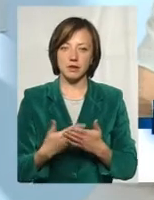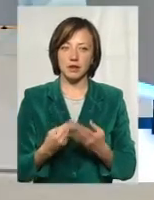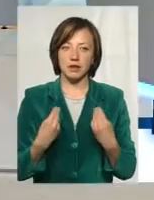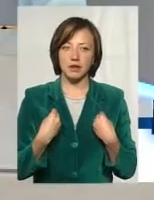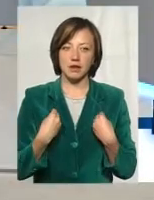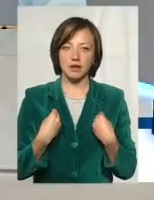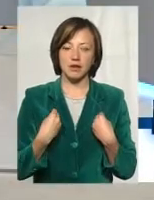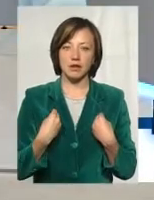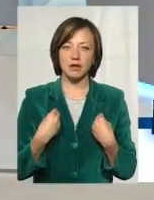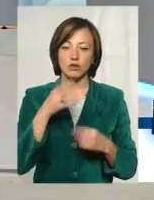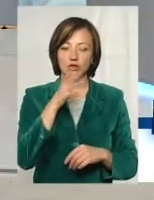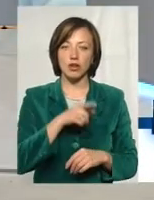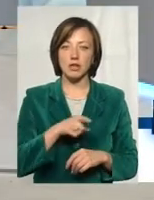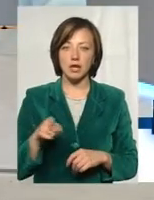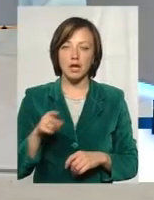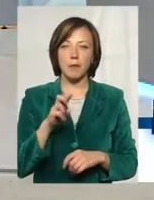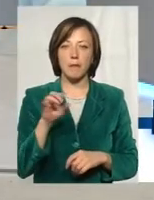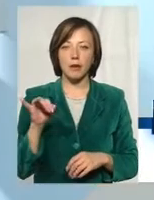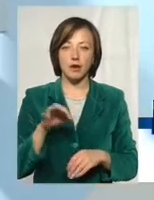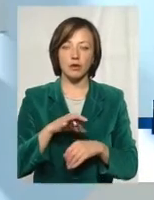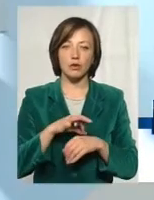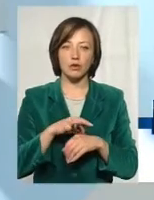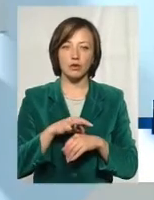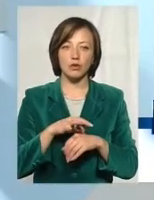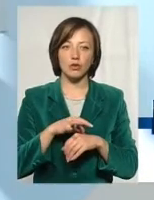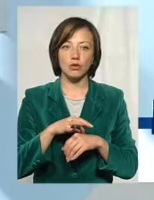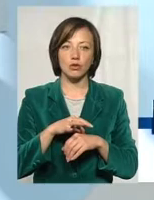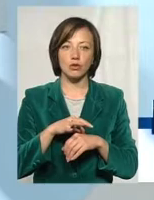там певний час, то я б довів би